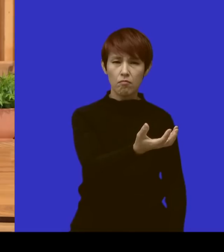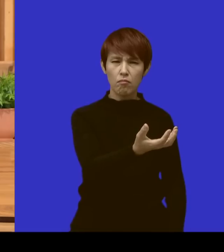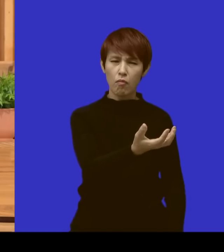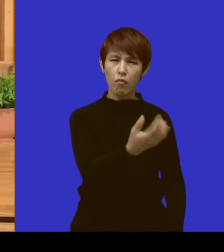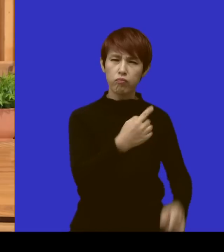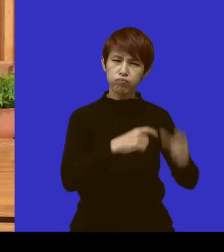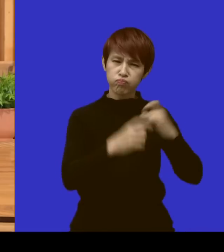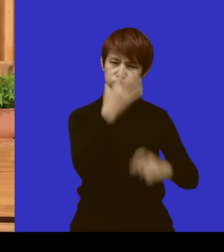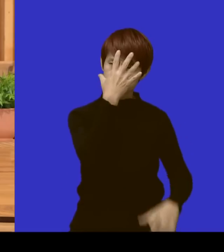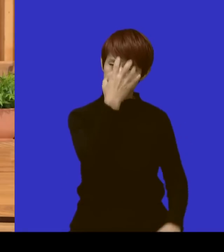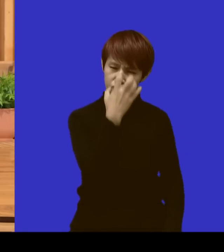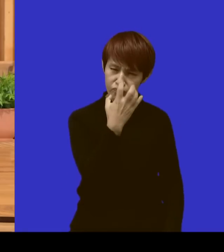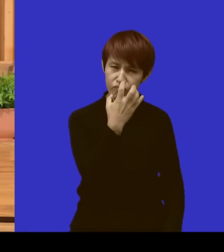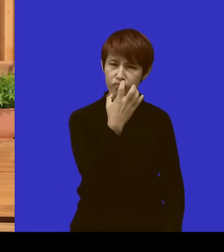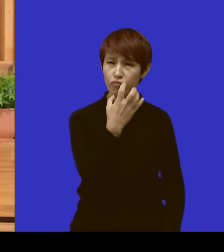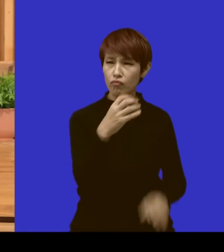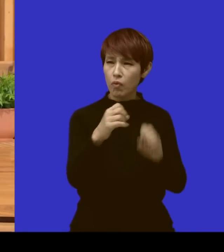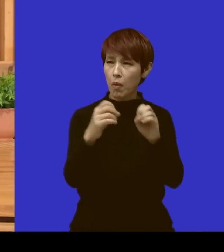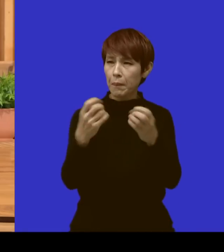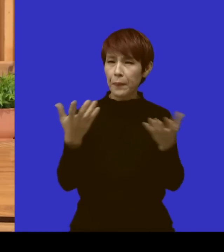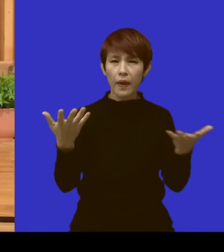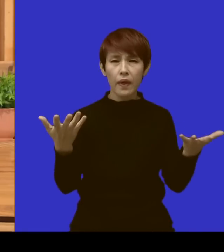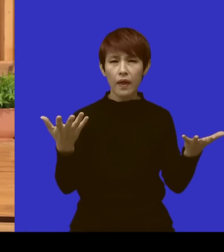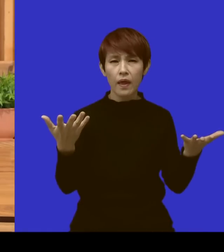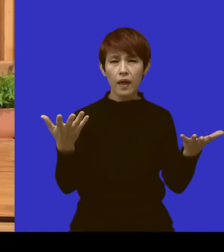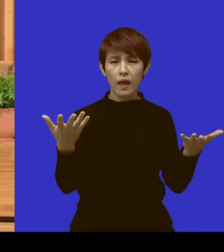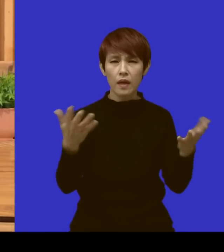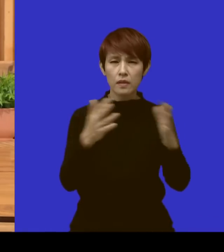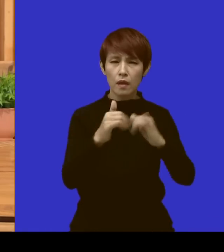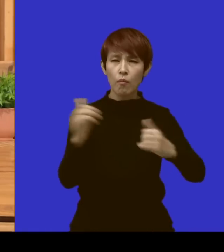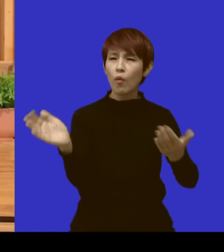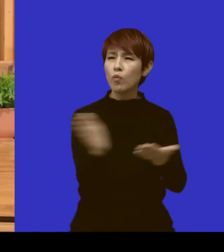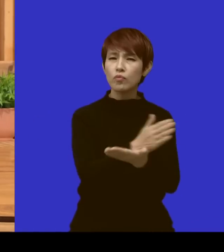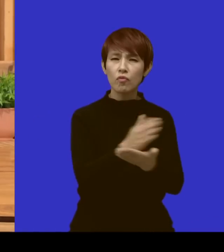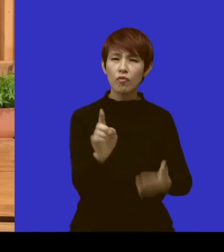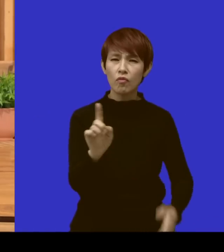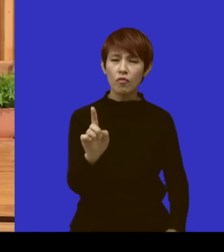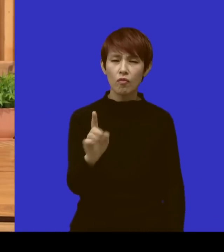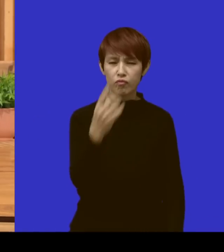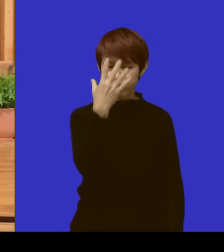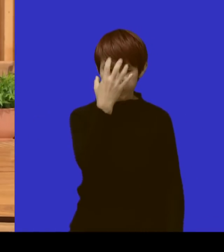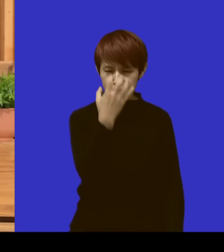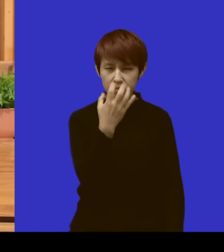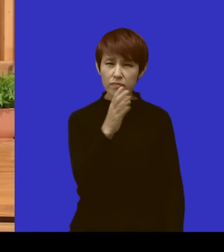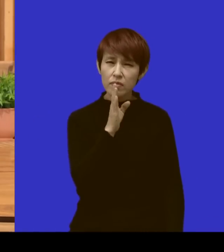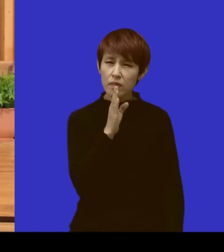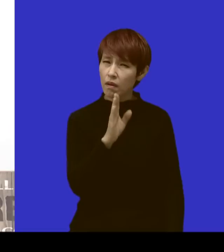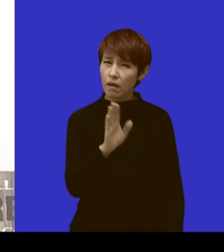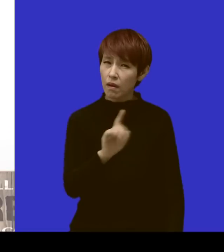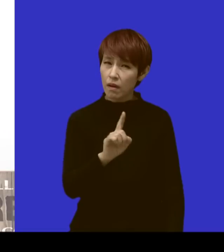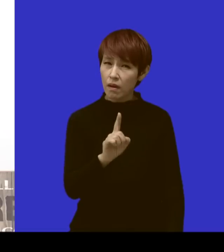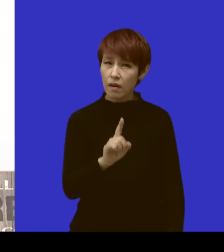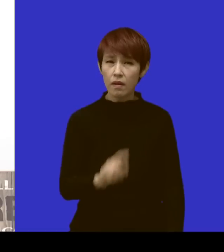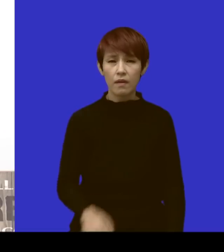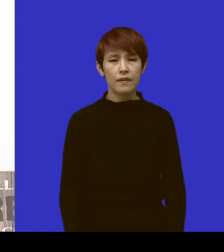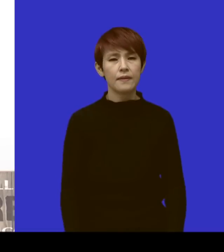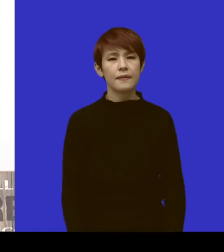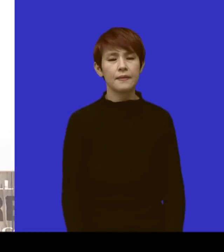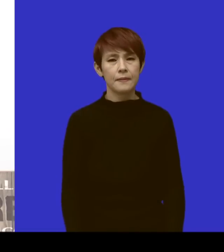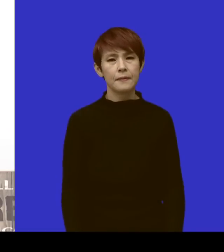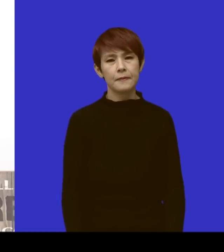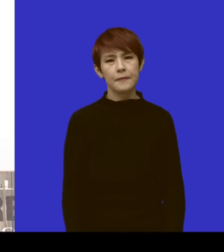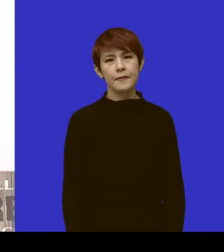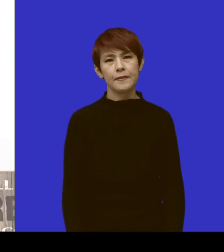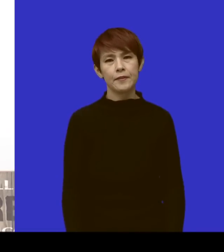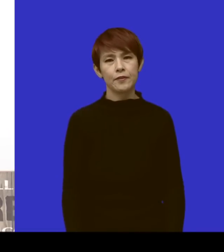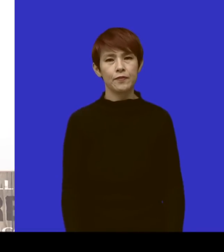더 우울하고 뭐 대화 나눌 사람들도 없고 인적이 드물기 때문에 더 우울감을 느꼈을 것 같은데 어땠어요?